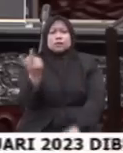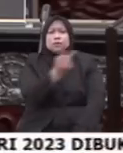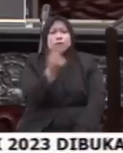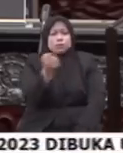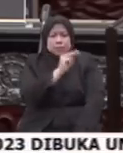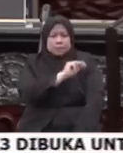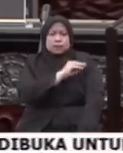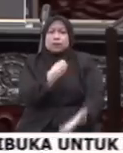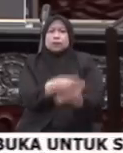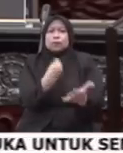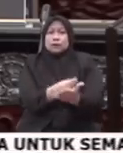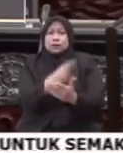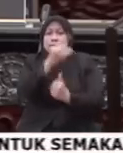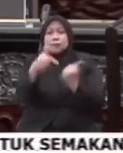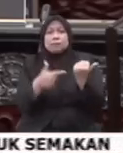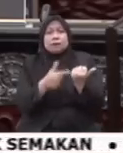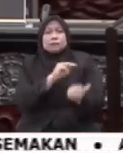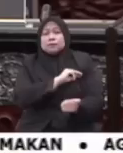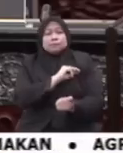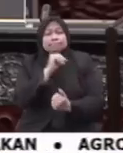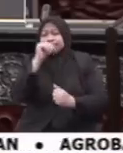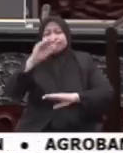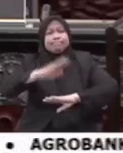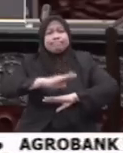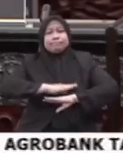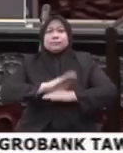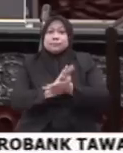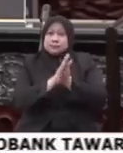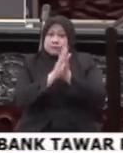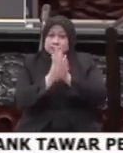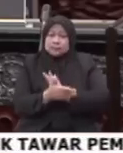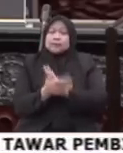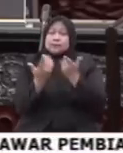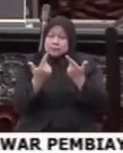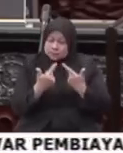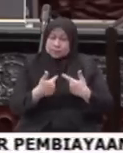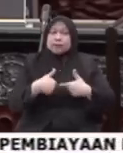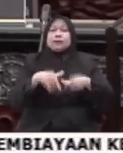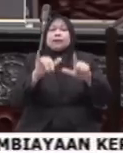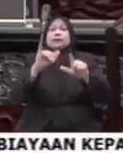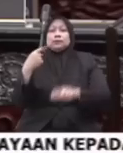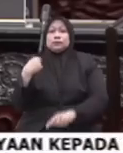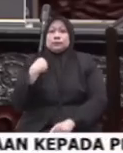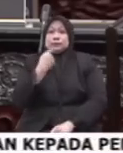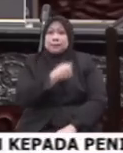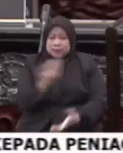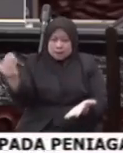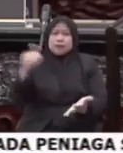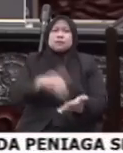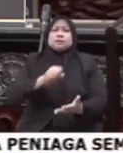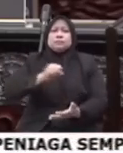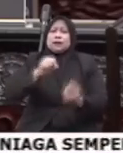menteri ini tidak memuaskan mereka jadi Izinkanlah untuk kami bahaskan